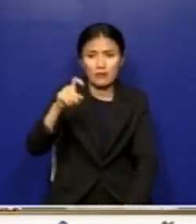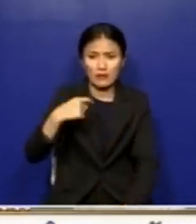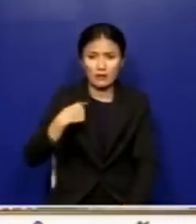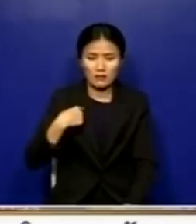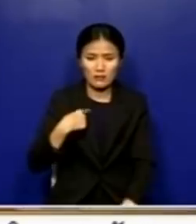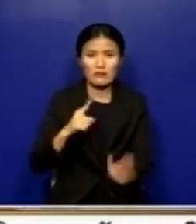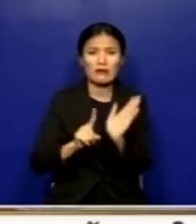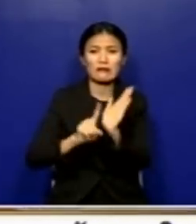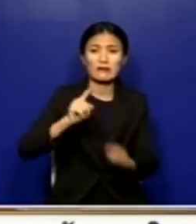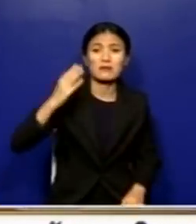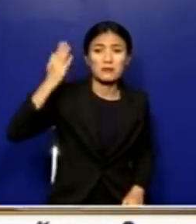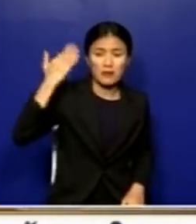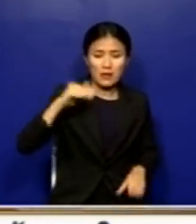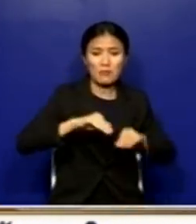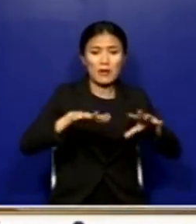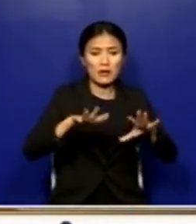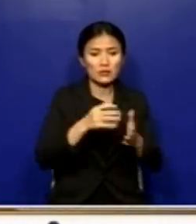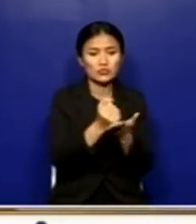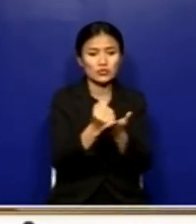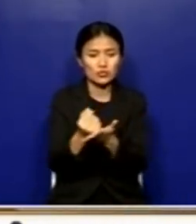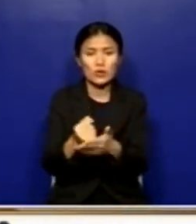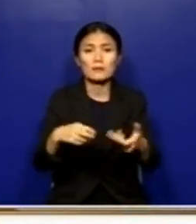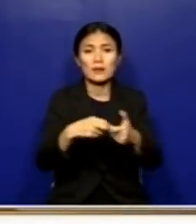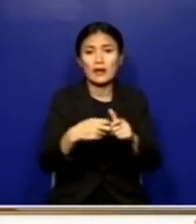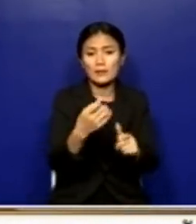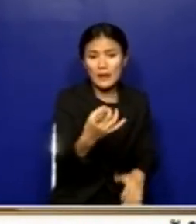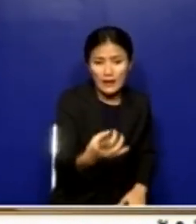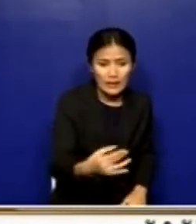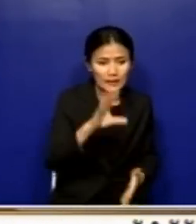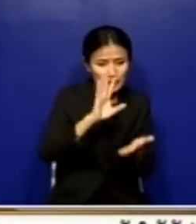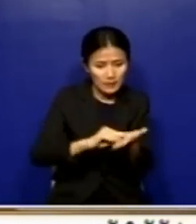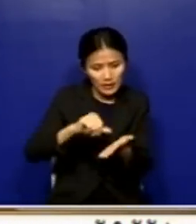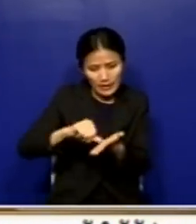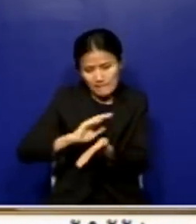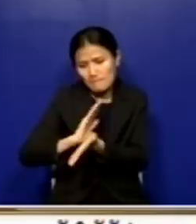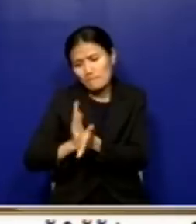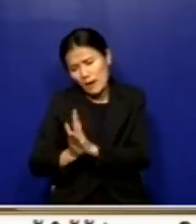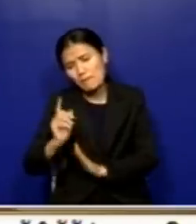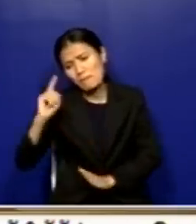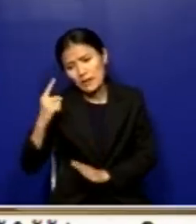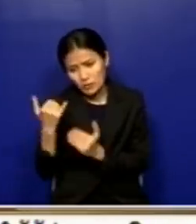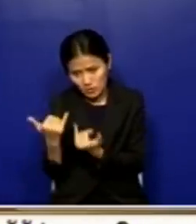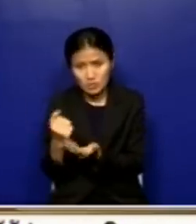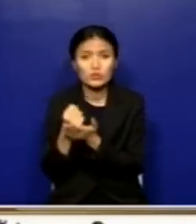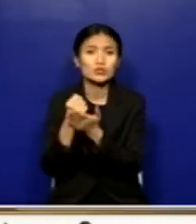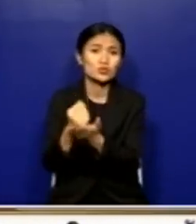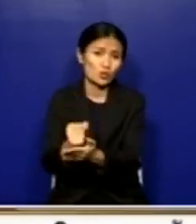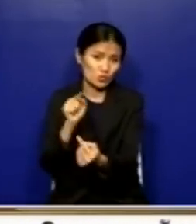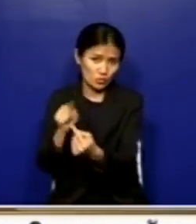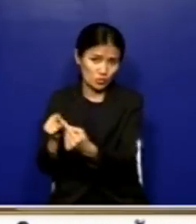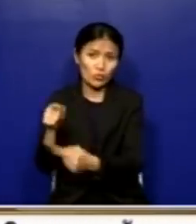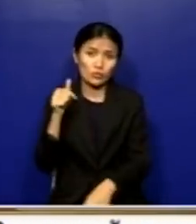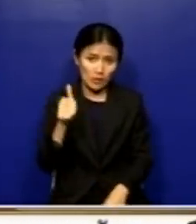กร่ combination ourเยอยามีปัหาอะไรอยัไแล้วไปบงคับใช้แล้วกปรบปุ่งในรอบที่จะเยีวยาครั้งต่ไปเพระทฉัเชอว่า